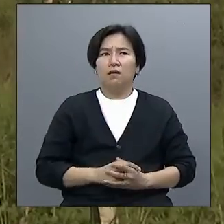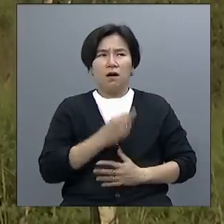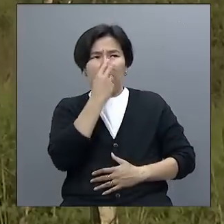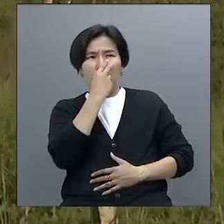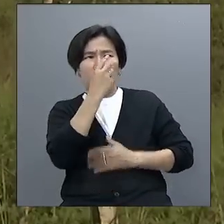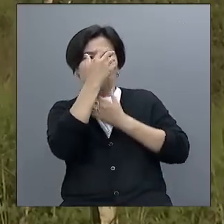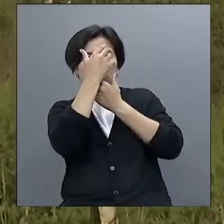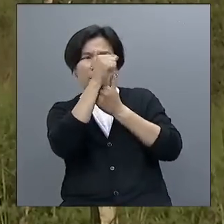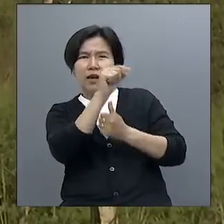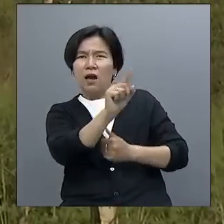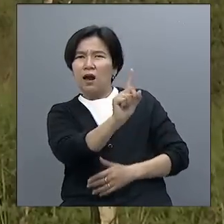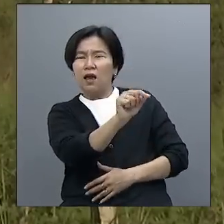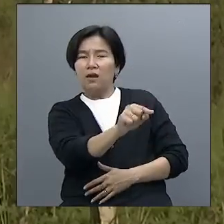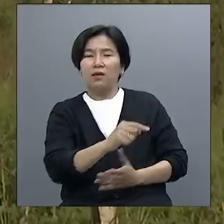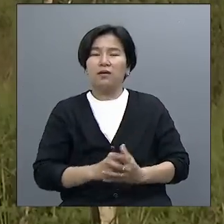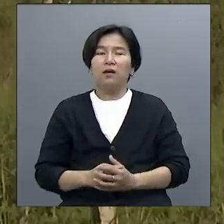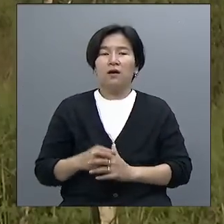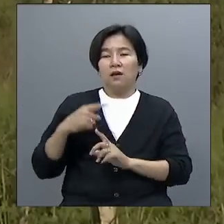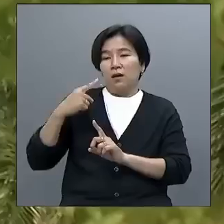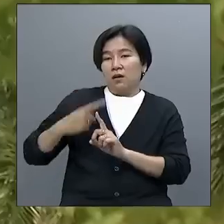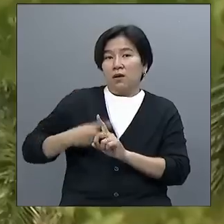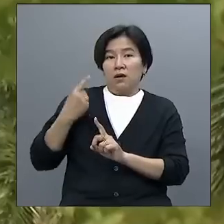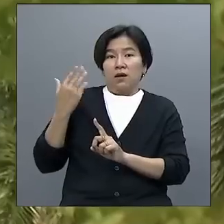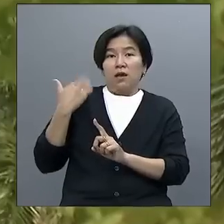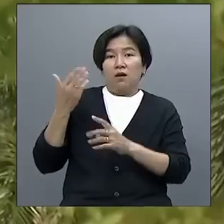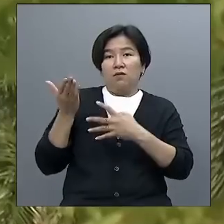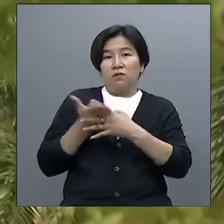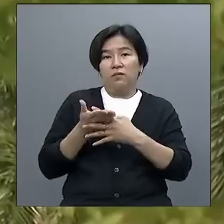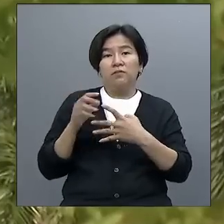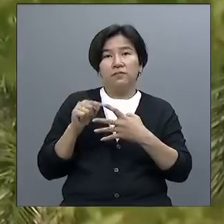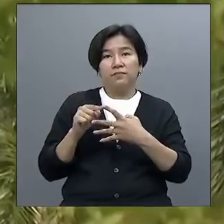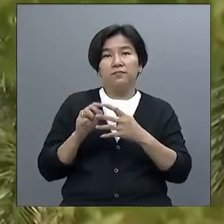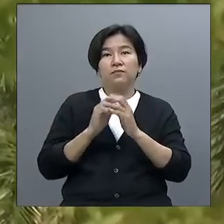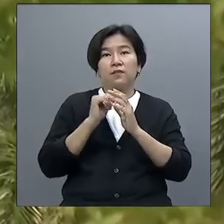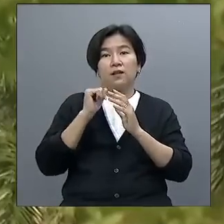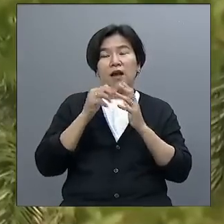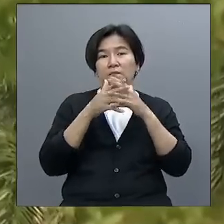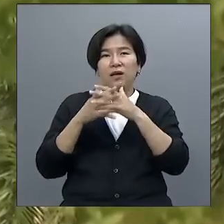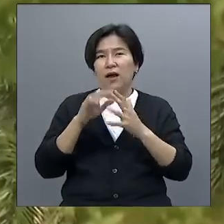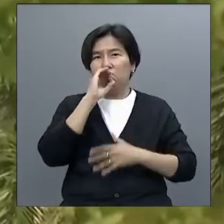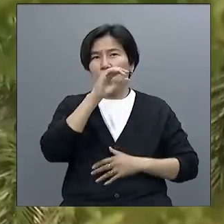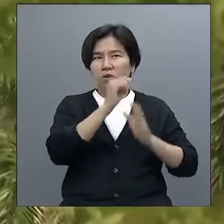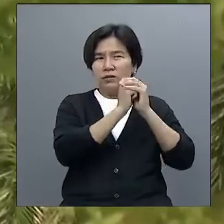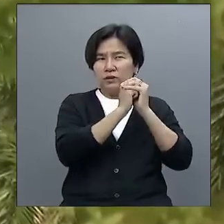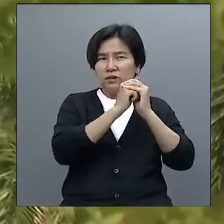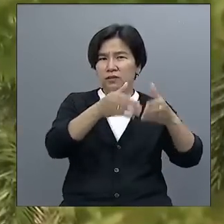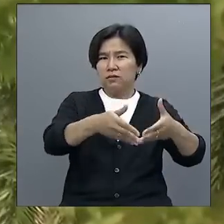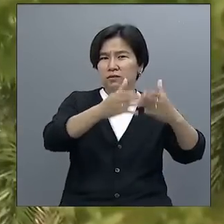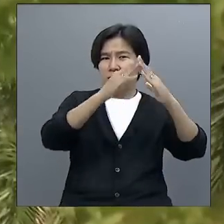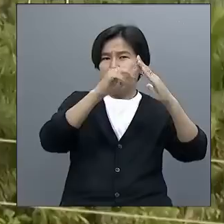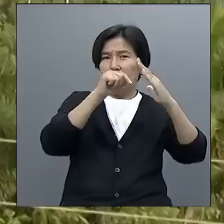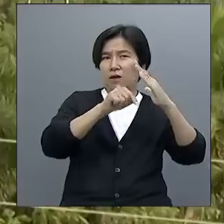มากขึ้นค่ะหลังจากเมื่อช่วงต้นเดือนที่ผ่านมาสหรัฐระบุเขาว่าจีนตั้งฐานสอดแนมในคิวบาตั้งแต่ปี